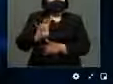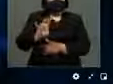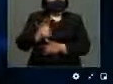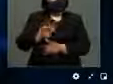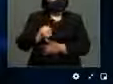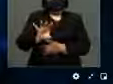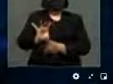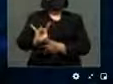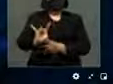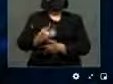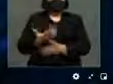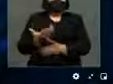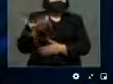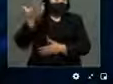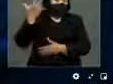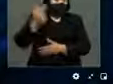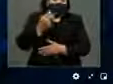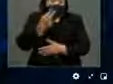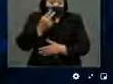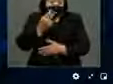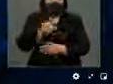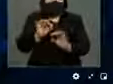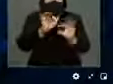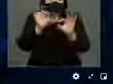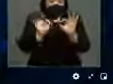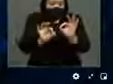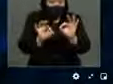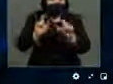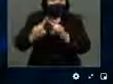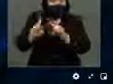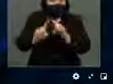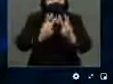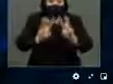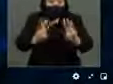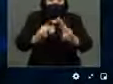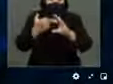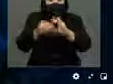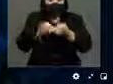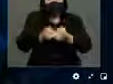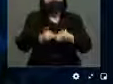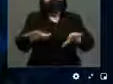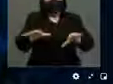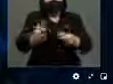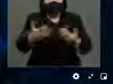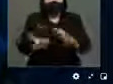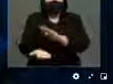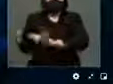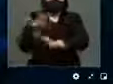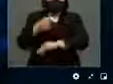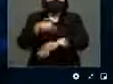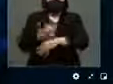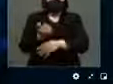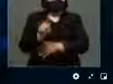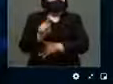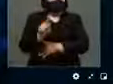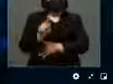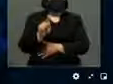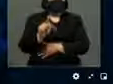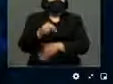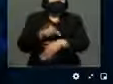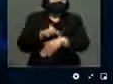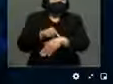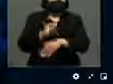17,148 ซึ่งเมื่อวานนี้โซเชียลมีเดียต่างๆก็ได้ลงไปแล้วแล้วก็เมื่อเช้านี้ตอน 11:00 นะครับโดยประมาณท่าน